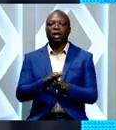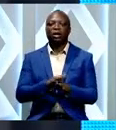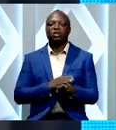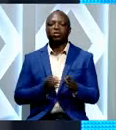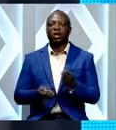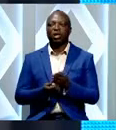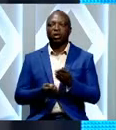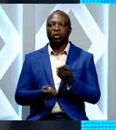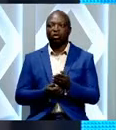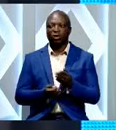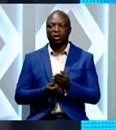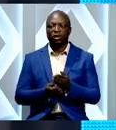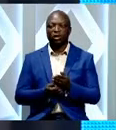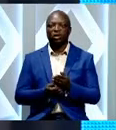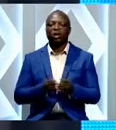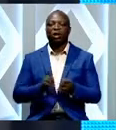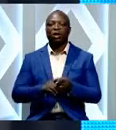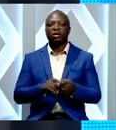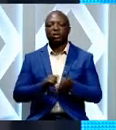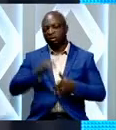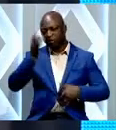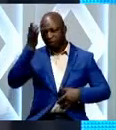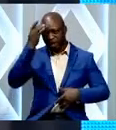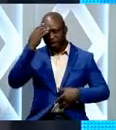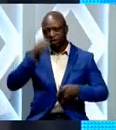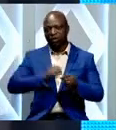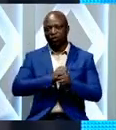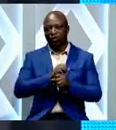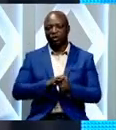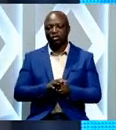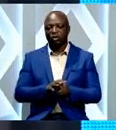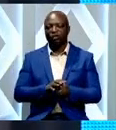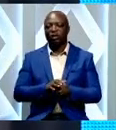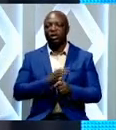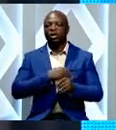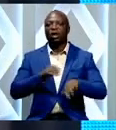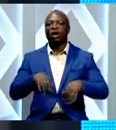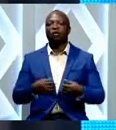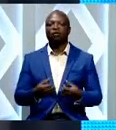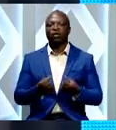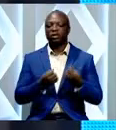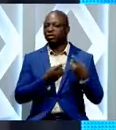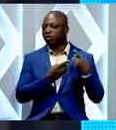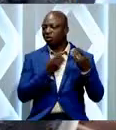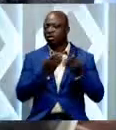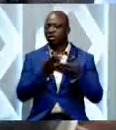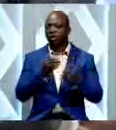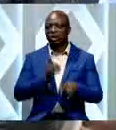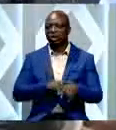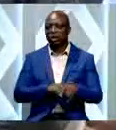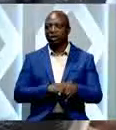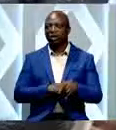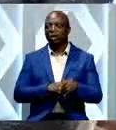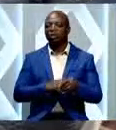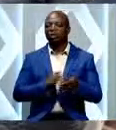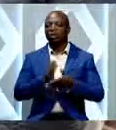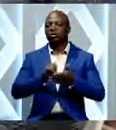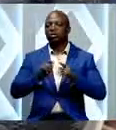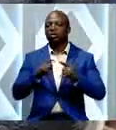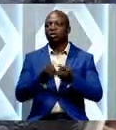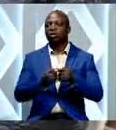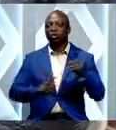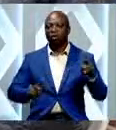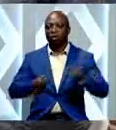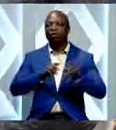lié initialement à la crise pandémique du Covid-19 et renforcé depuis un an et demi par le conflit en Ukraine